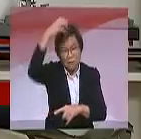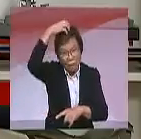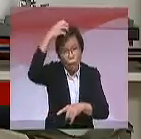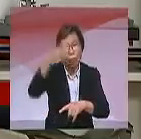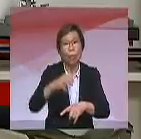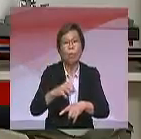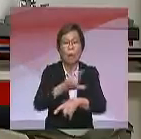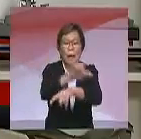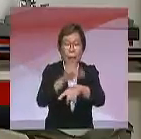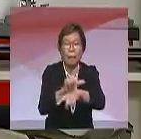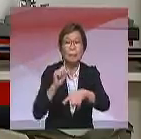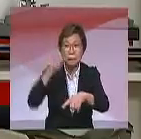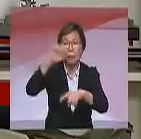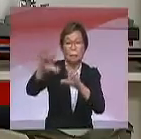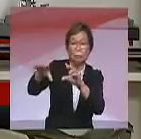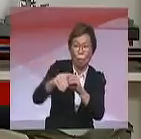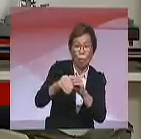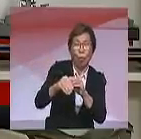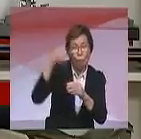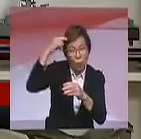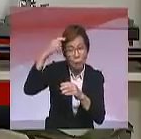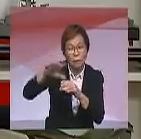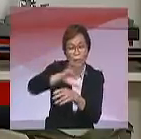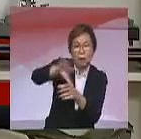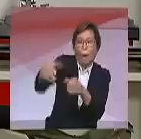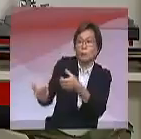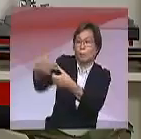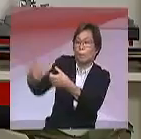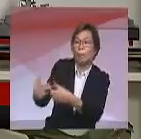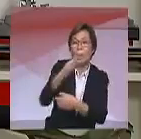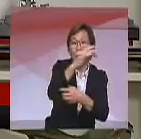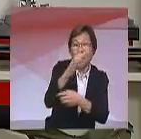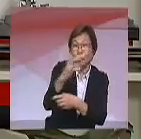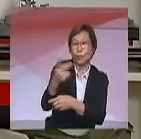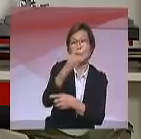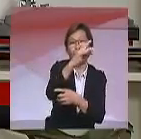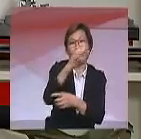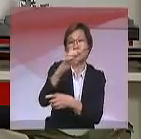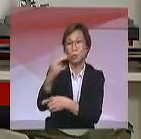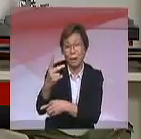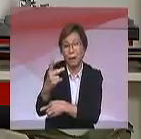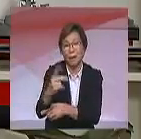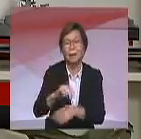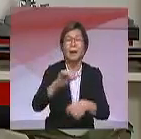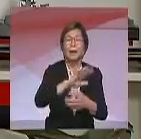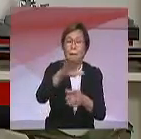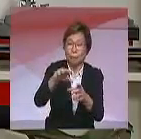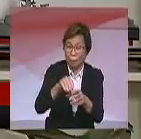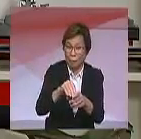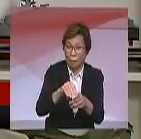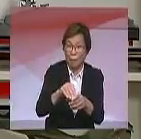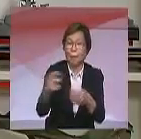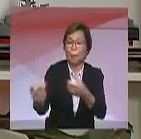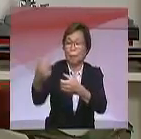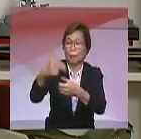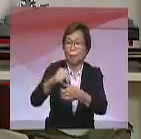akan terlibat dengan keputusan yang kita buat hari ini, 800,000. Manakala yang melibatkan penjawat awam di